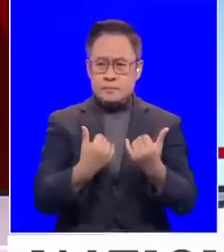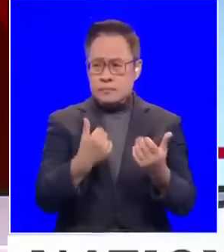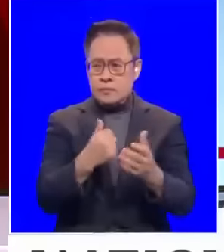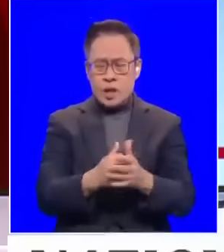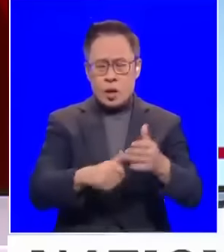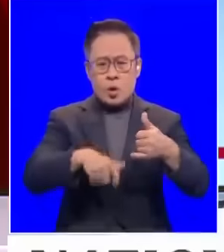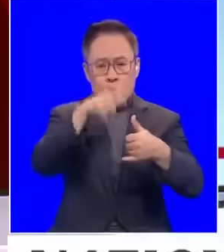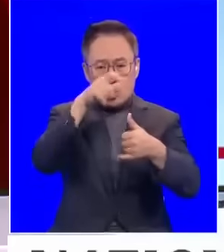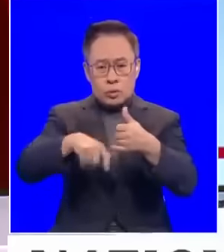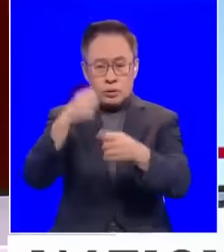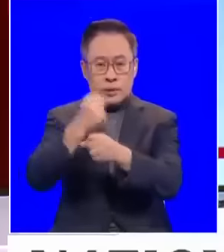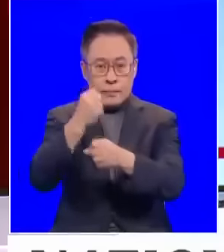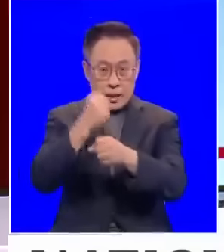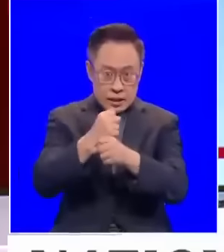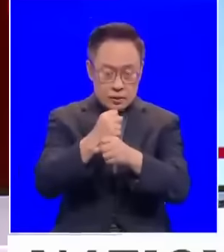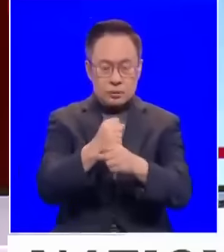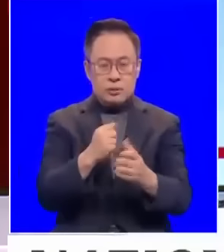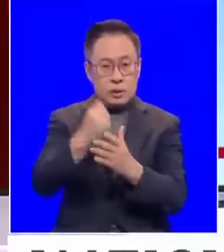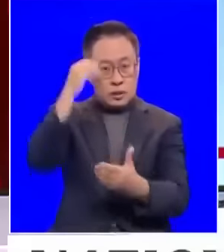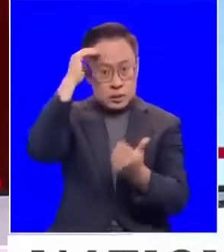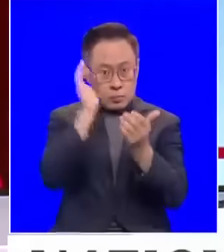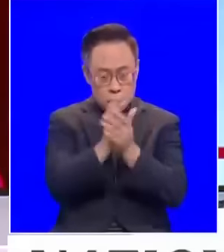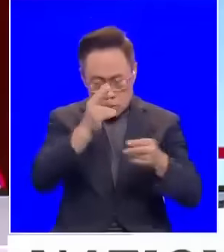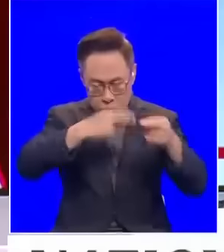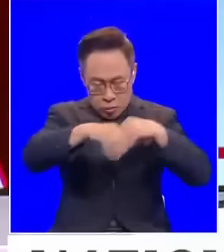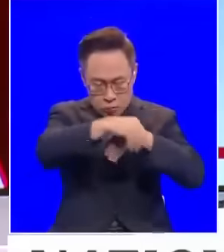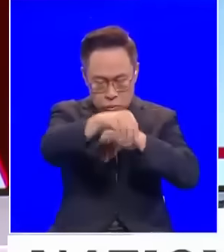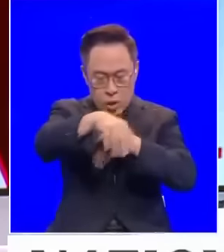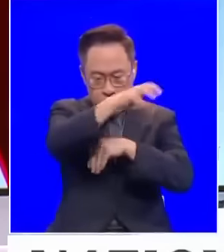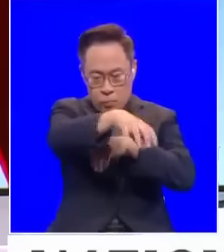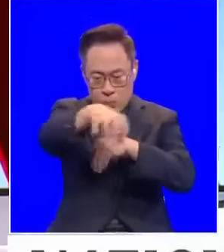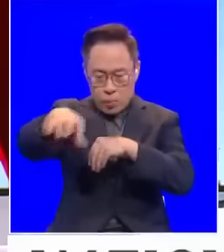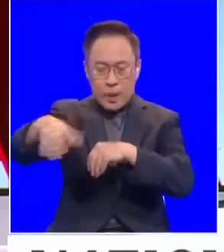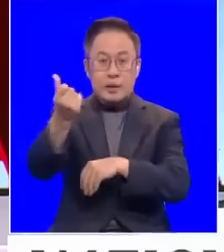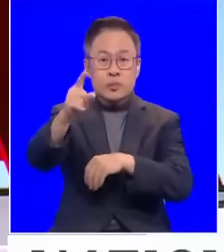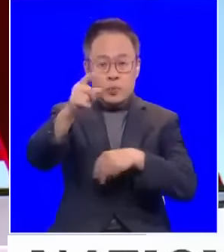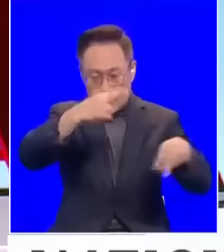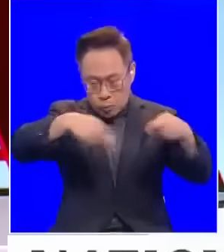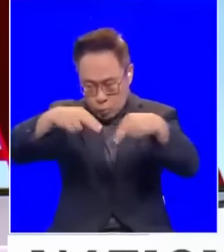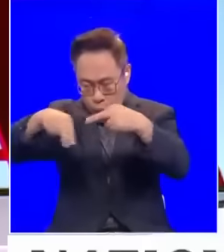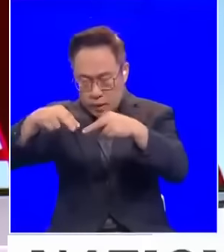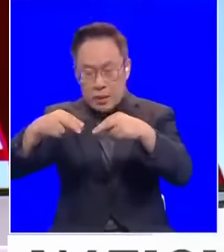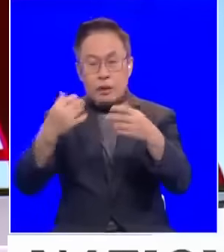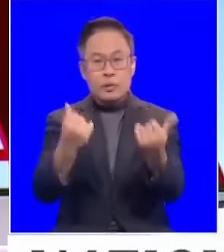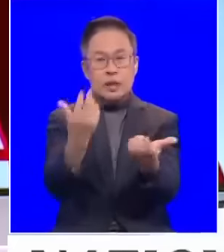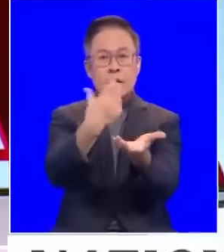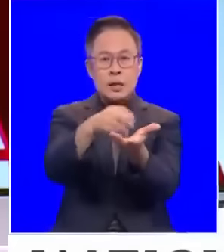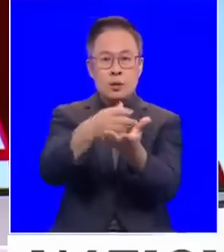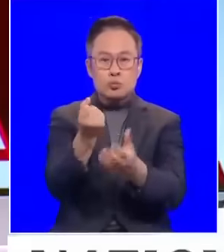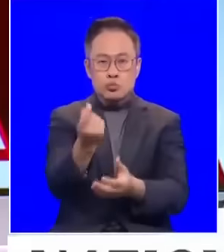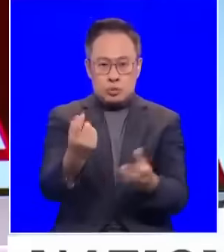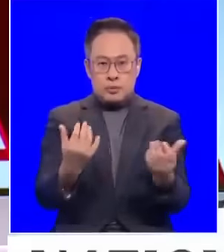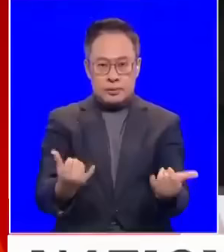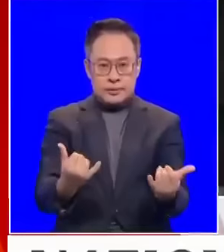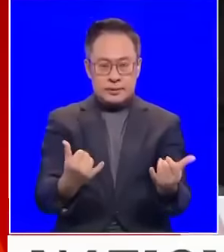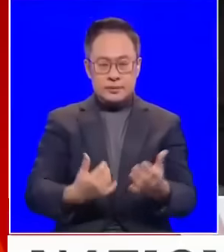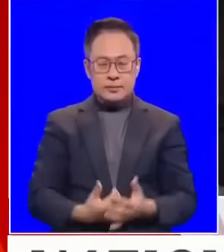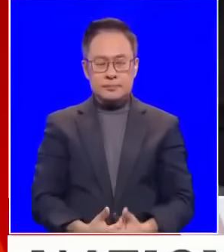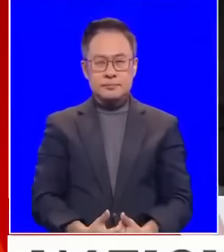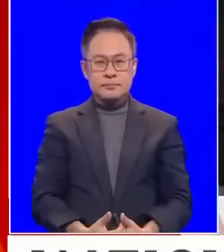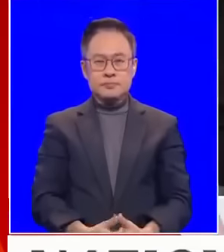ที่เข้าไปตรวจค้นเครือข่ายดีไอคอนทั้งหมด11จุดนะคะจะได้รายละเอียดยังไงบ้างเดี๋ยวติดตามกับคุณอนุทัยสกุลทองเลยค่ะ